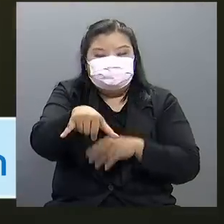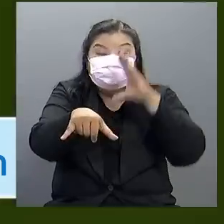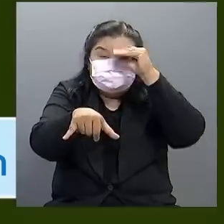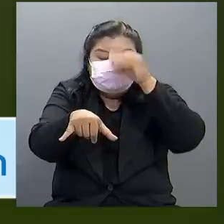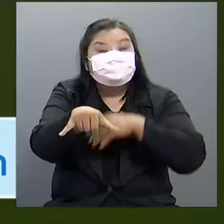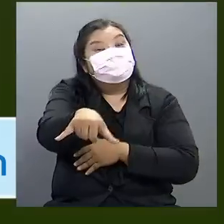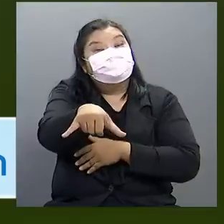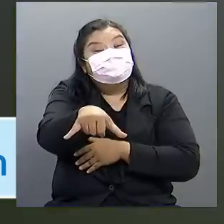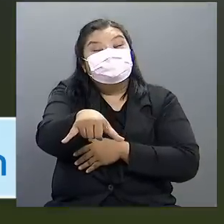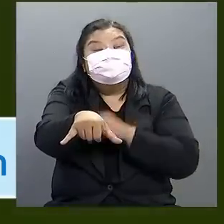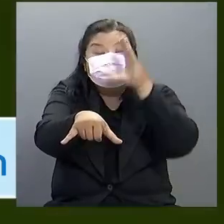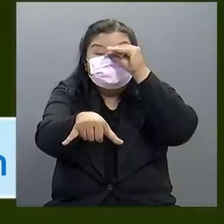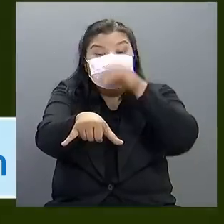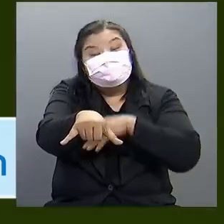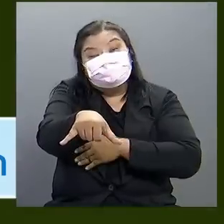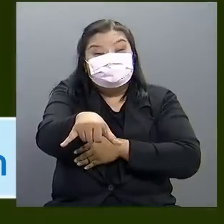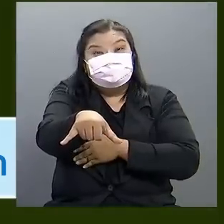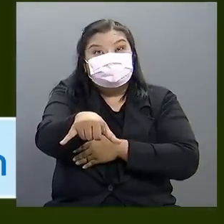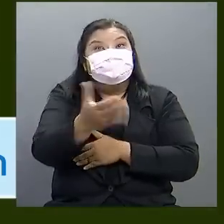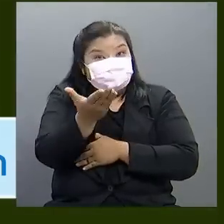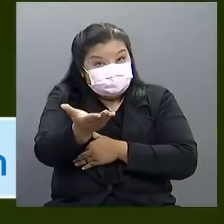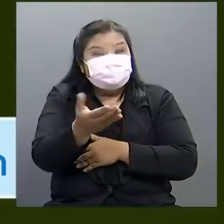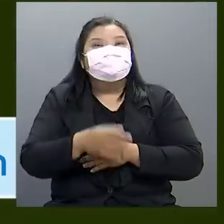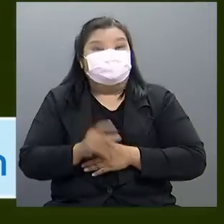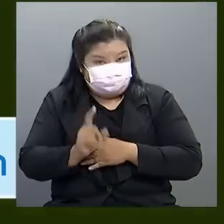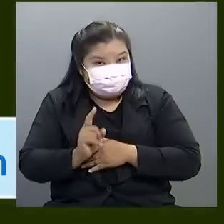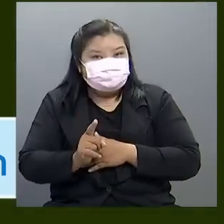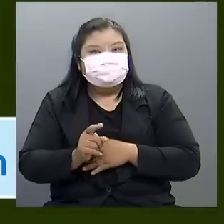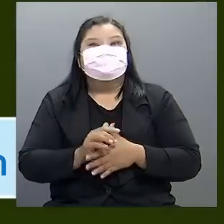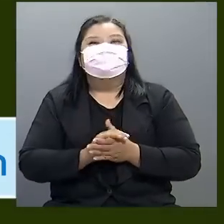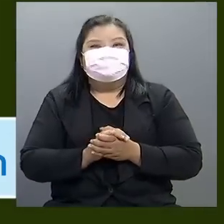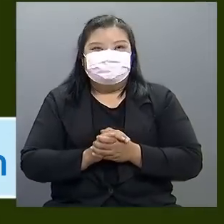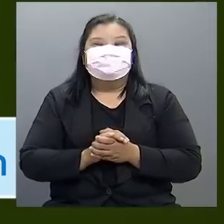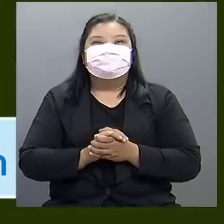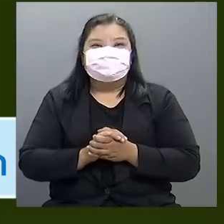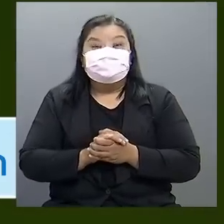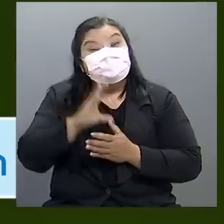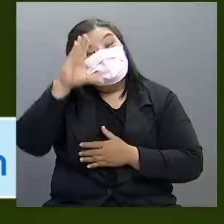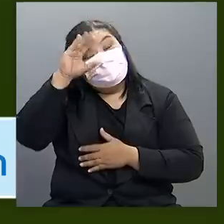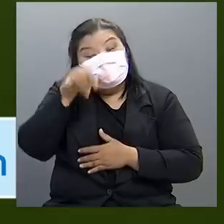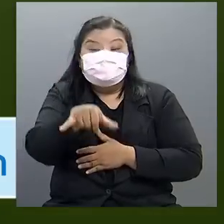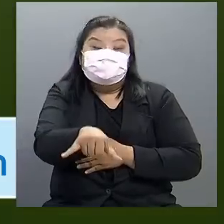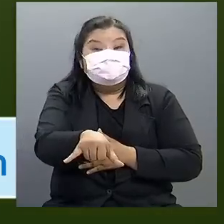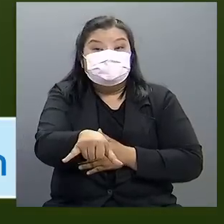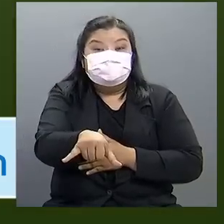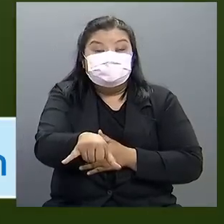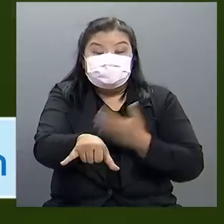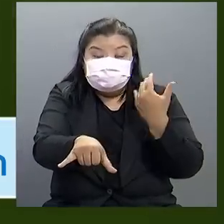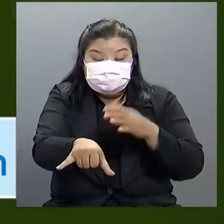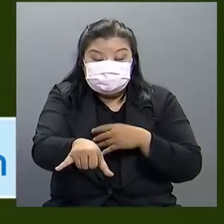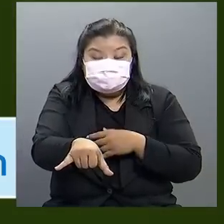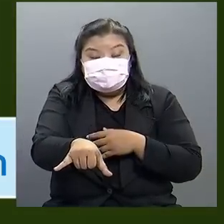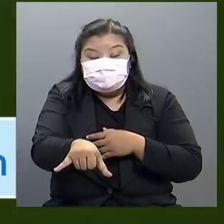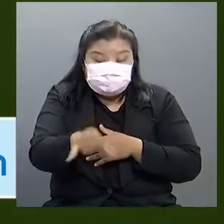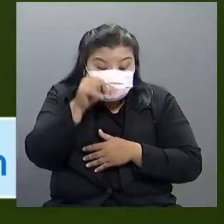นหลับไหมโอ้นี่ค่ะเปนแบนี้นะคะหลับกลางทนุเลยภาค 1 ตื่นก็เดินออก